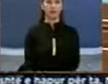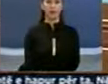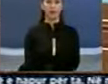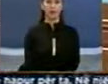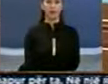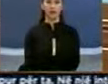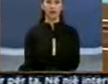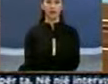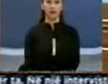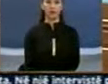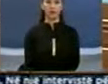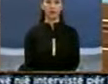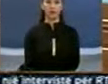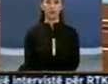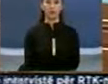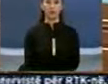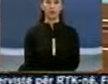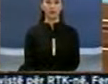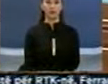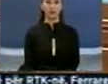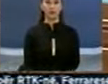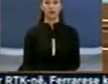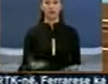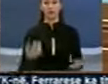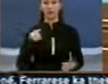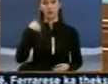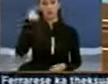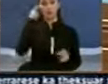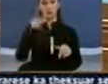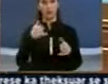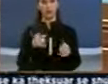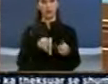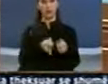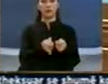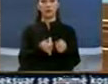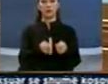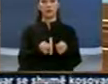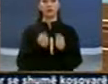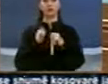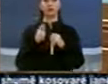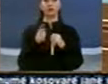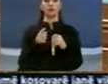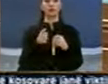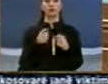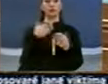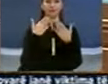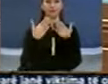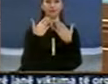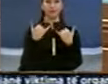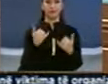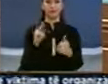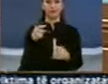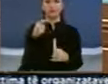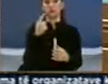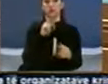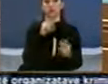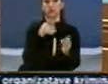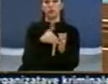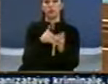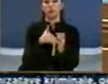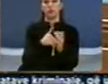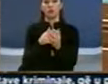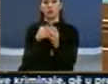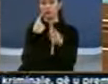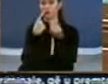Zotni kryetar, edhe pse s'u tha, unë besoj që e të reqin kërkesën për interpelant, sepse s'ka objekt për me